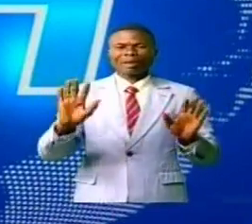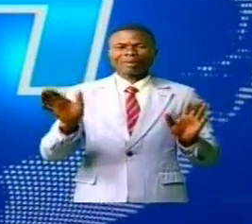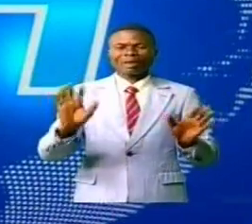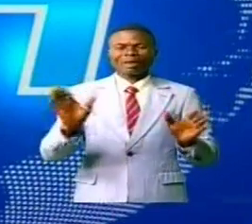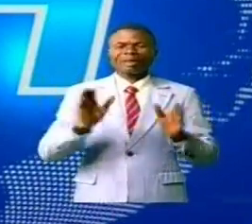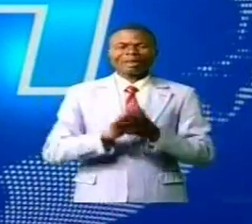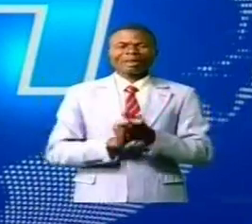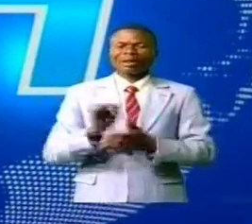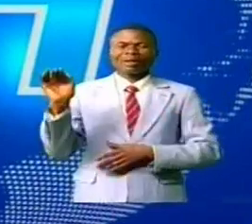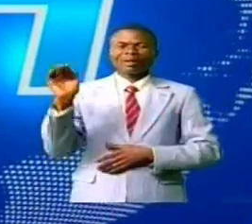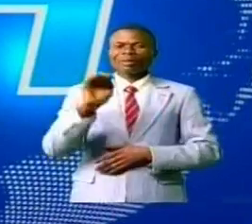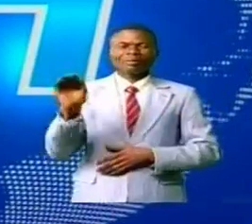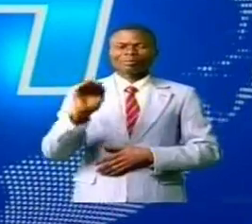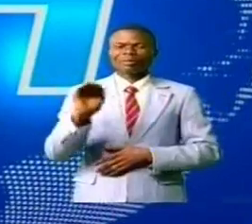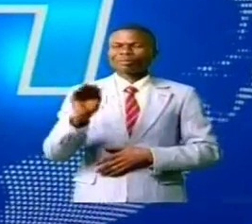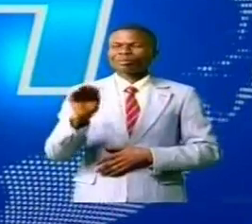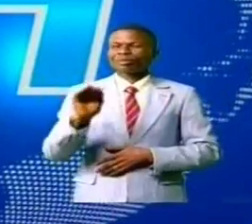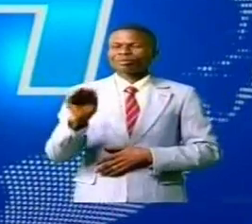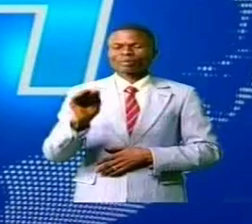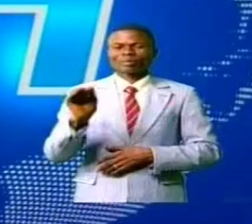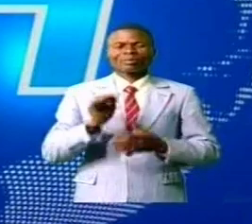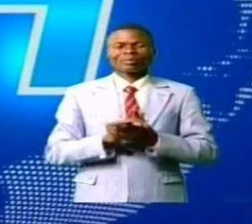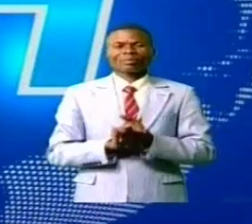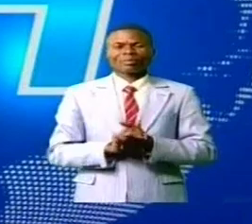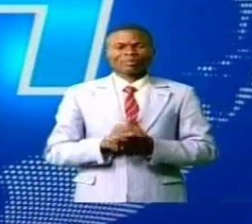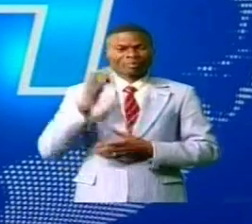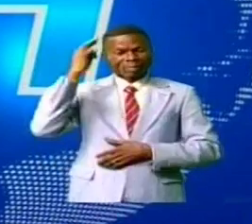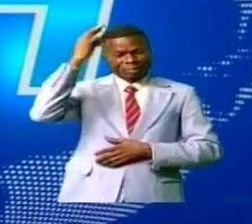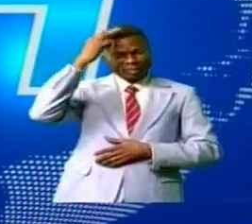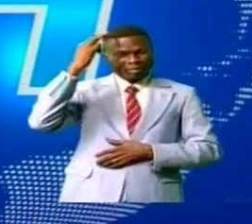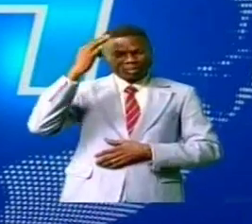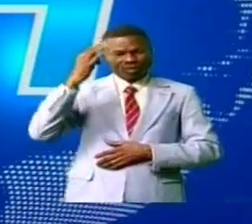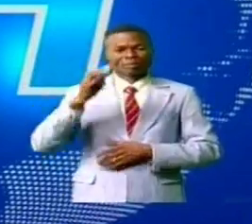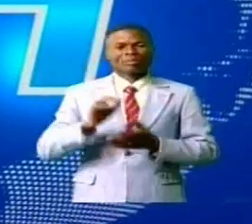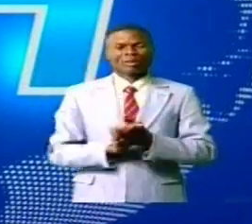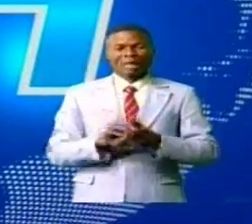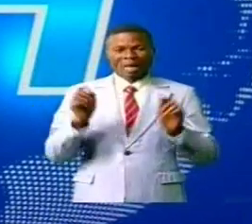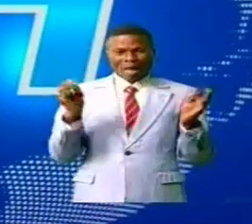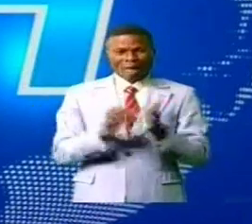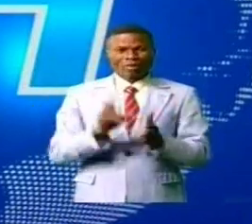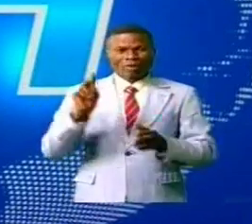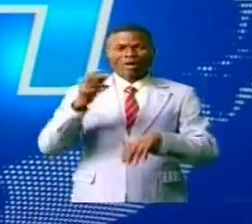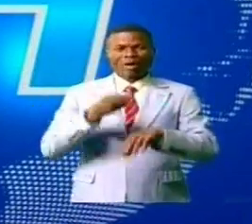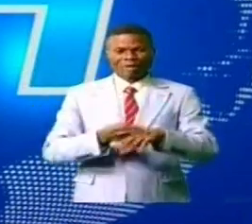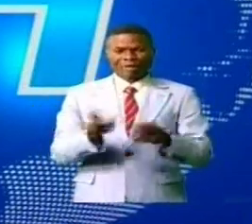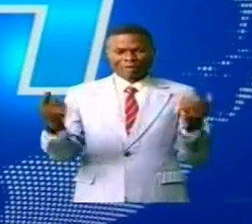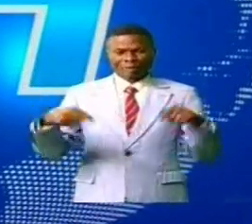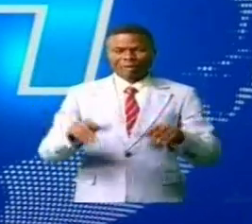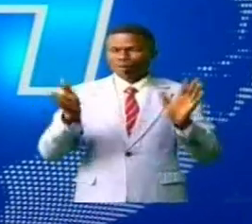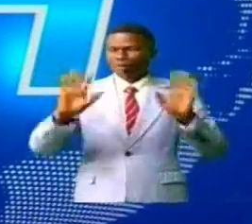Moi, je vous dis également merci de nous avoir suivis. Je vous retrouve demain avec le même plaisir. Au revoir.